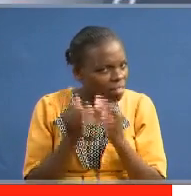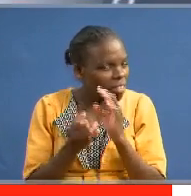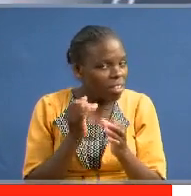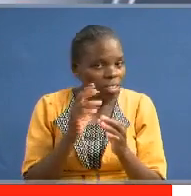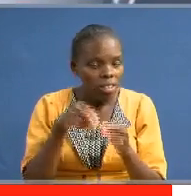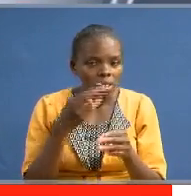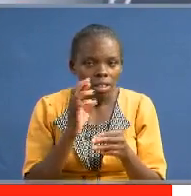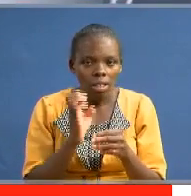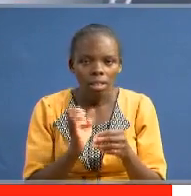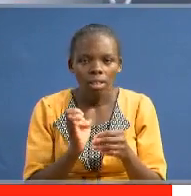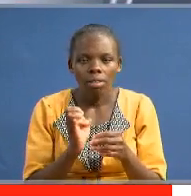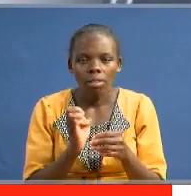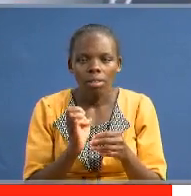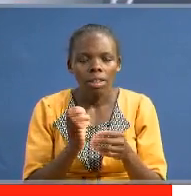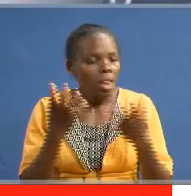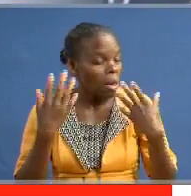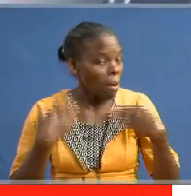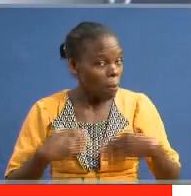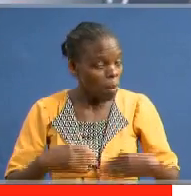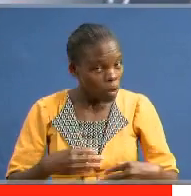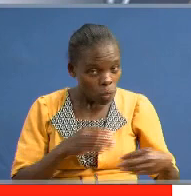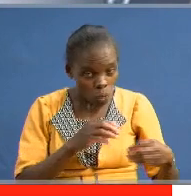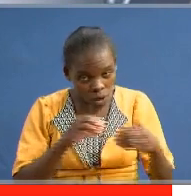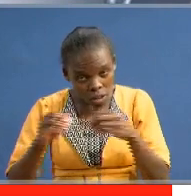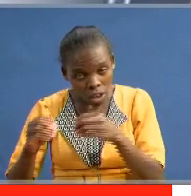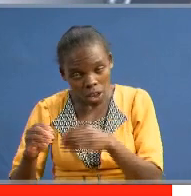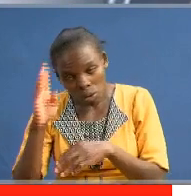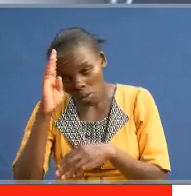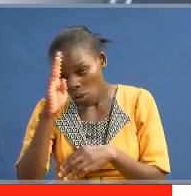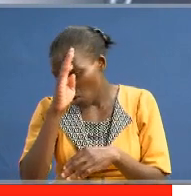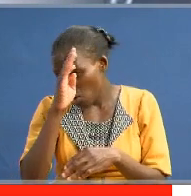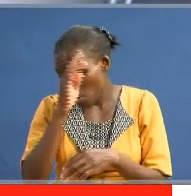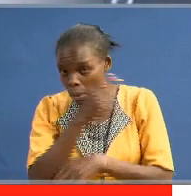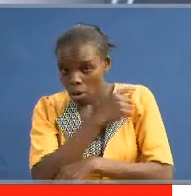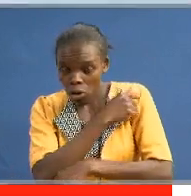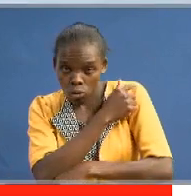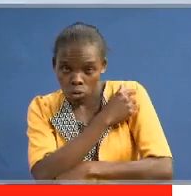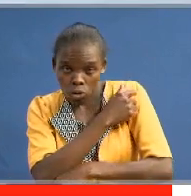highest. The body of the deceased was taken to Bungoma County